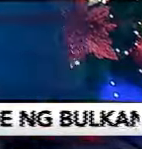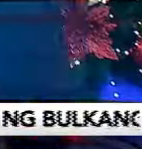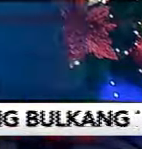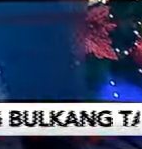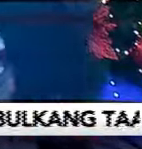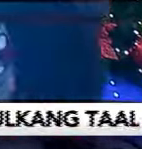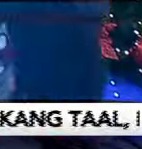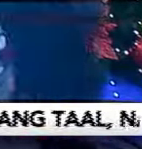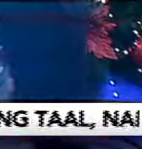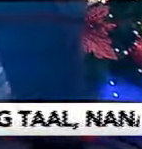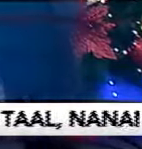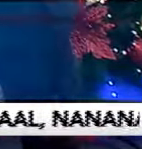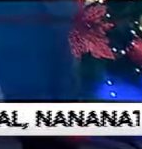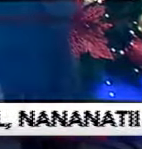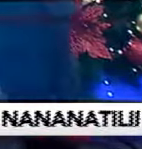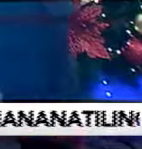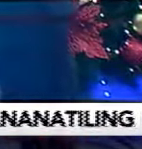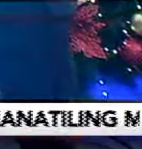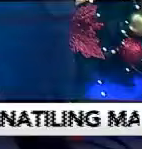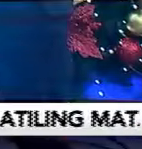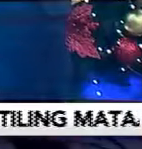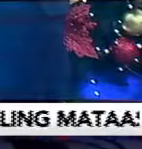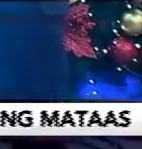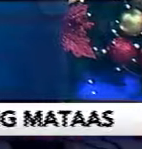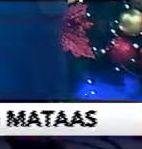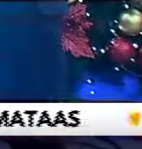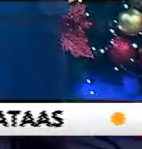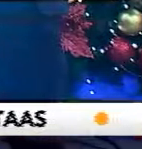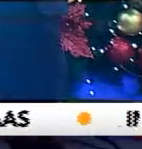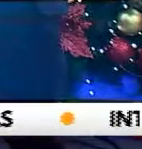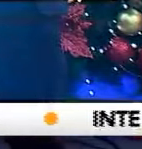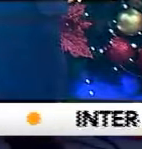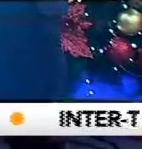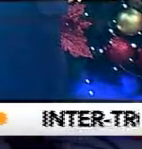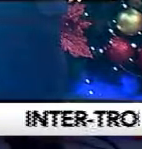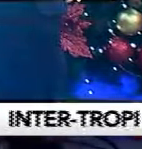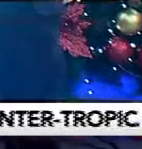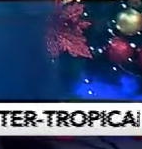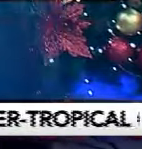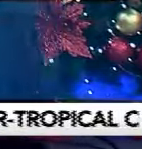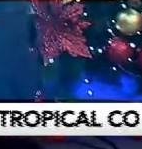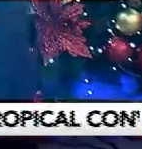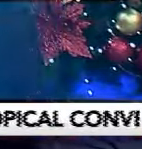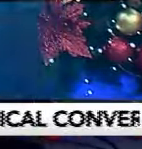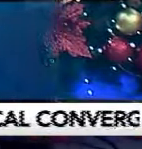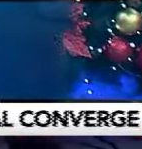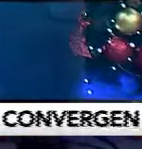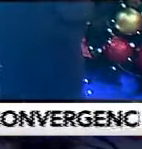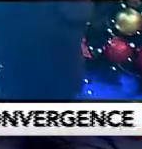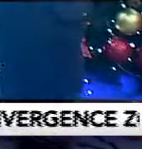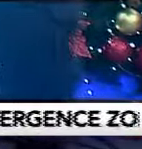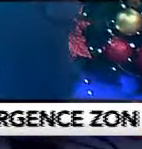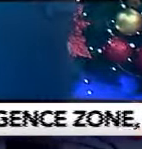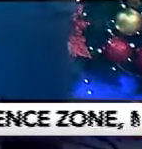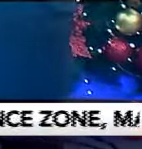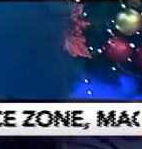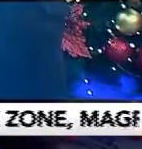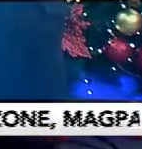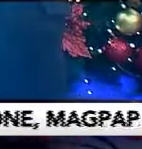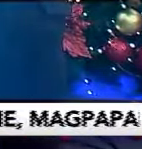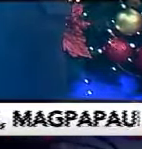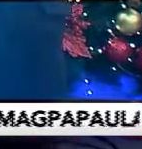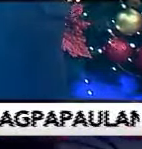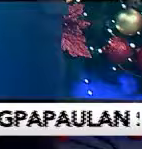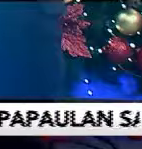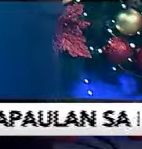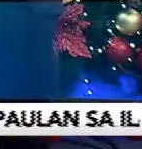mano natin dyan, ang Pinoy Pride talent na ating bisita na hinahangaan sa kanyang pagtatanghal. Katulad na banggit mo kanina, gamit lang yung buhangin.